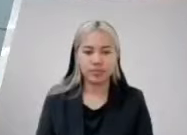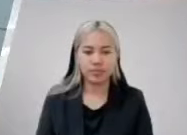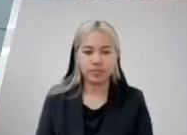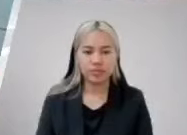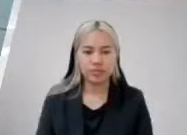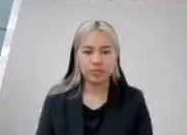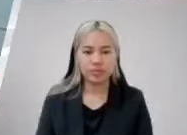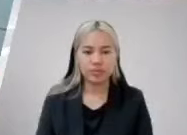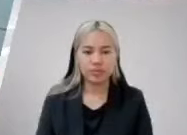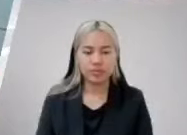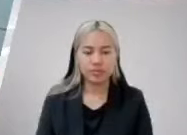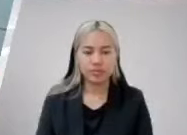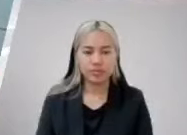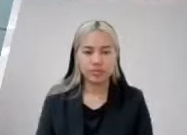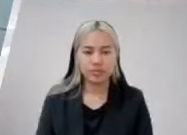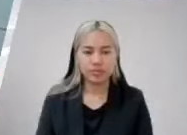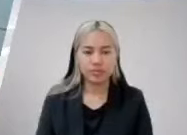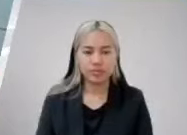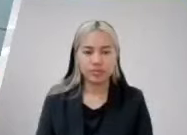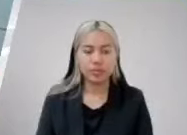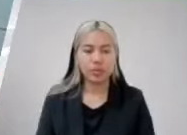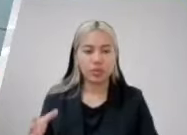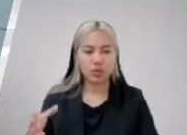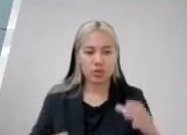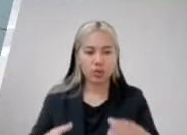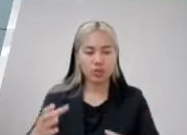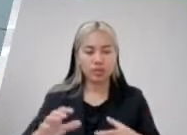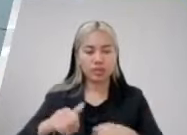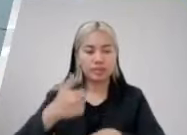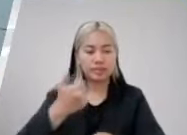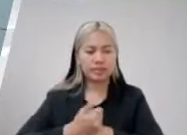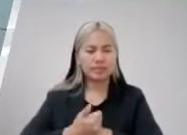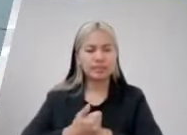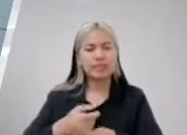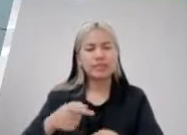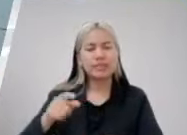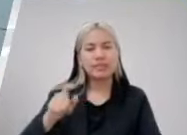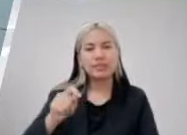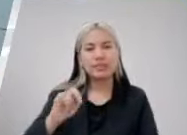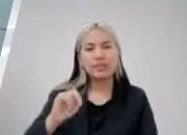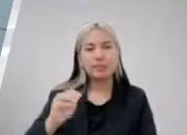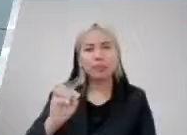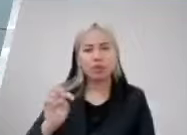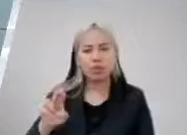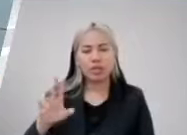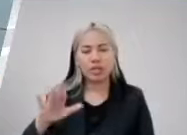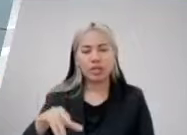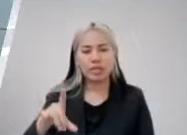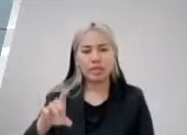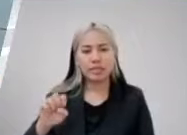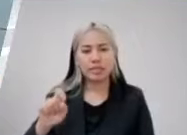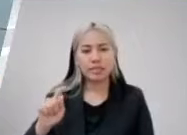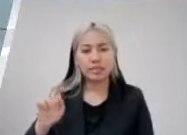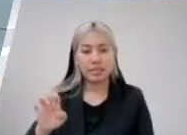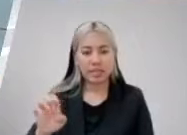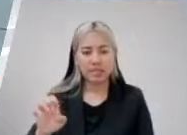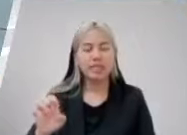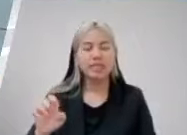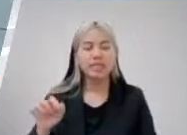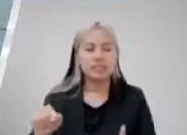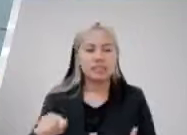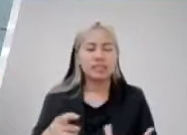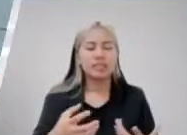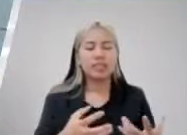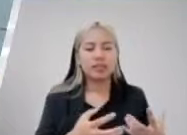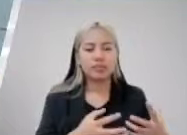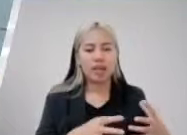Isinailalim ng Korte sa Timor-Leste sa House Arrest si dating Negros Oriental 3rd District Representative Arnulfo Teves Jr. habang dinidinig ang kanyang